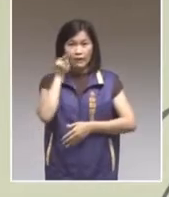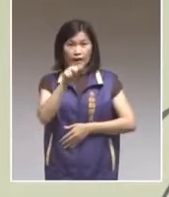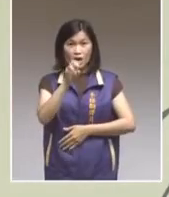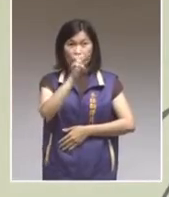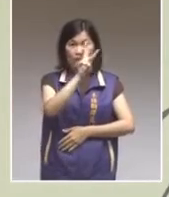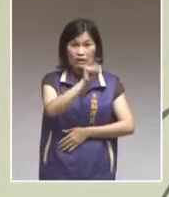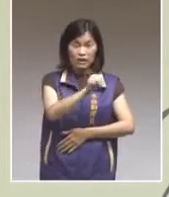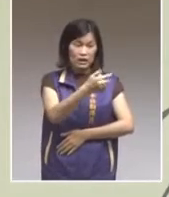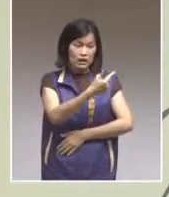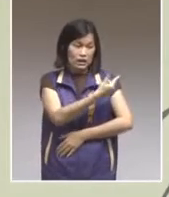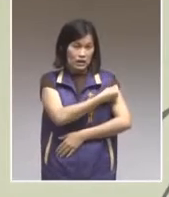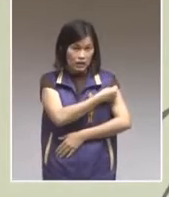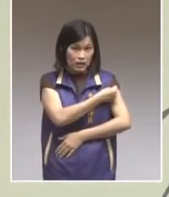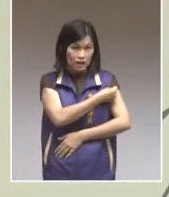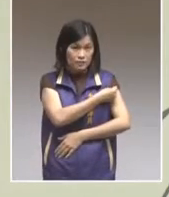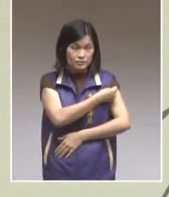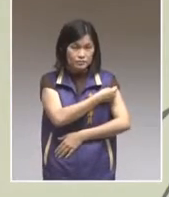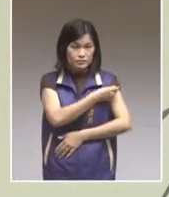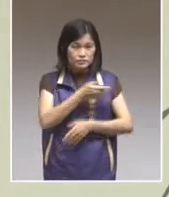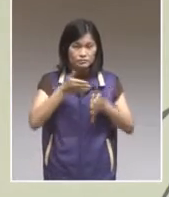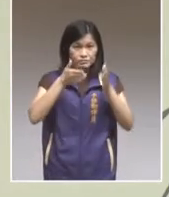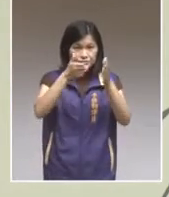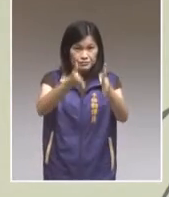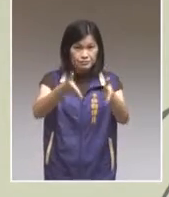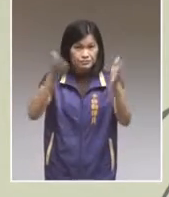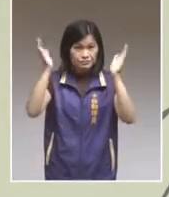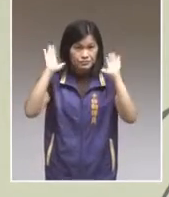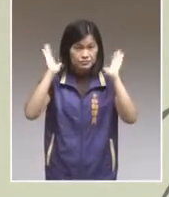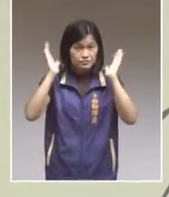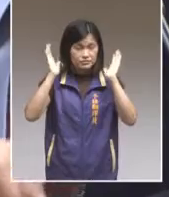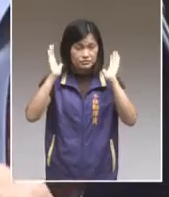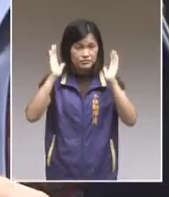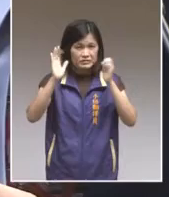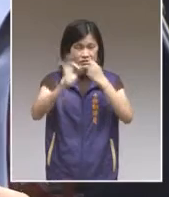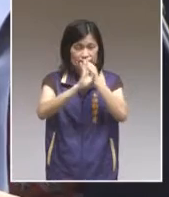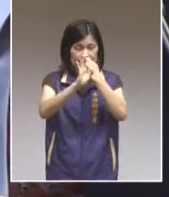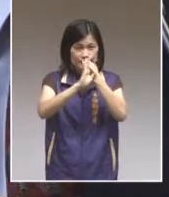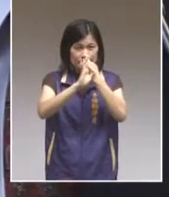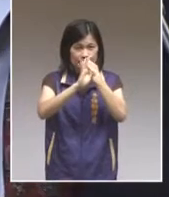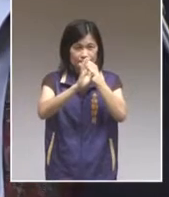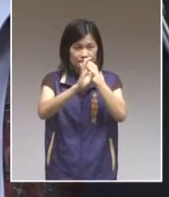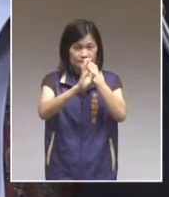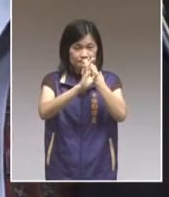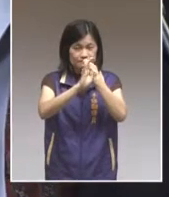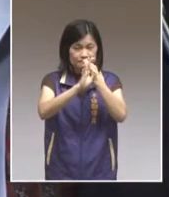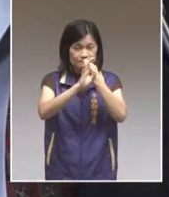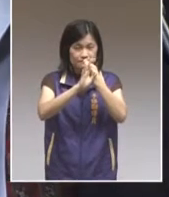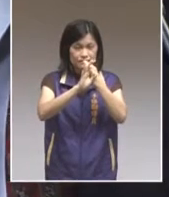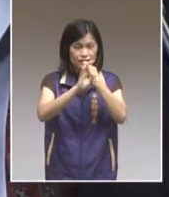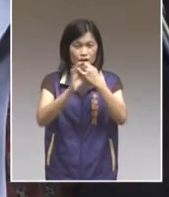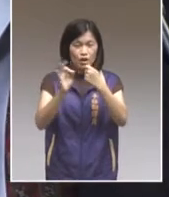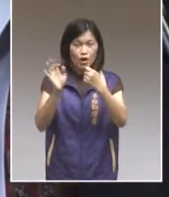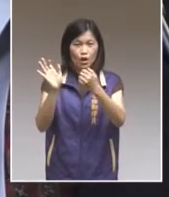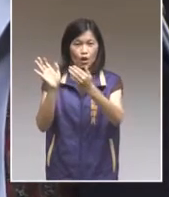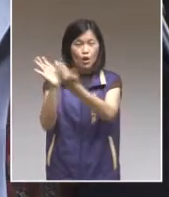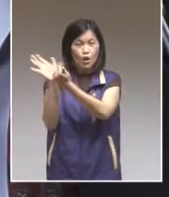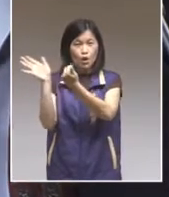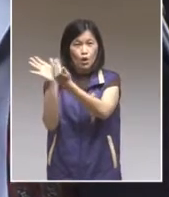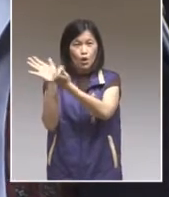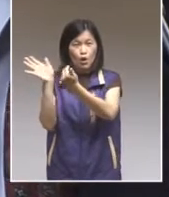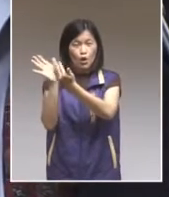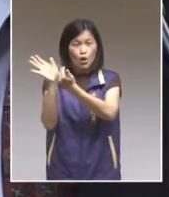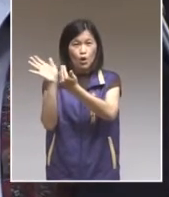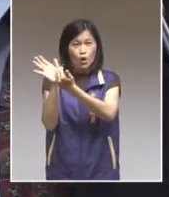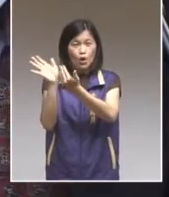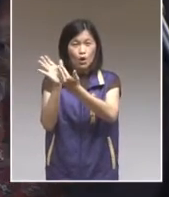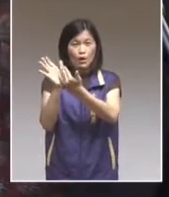疫苗用在儿童的临床试验，那我们最左边的是成人